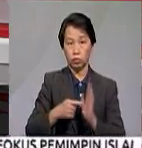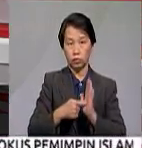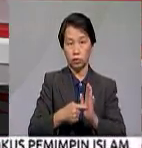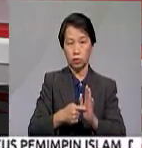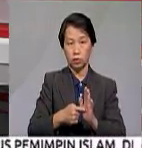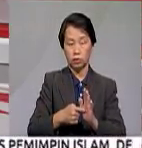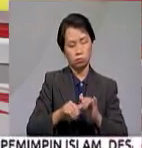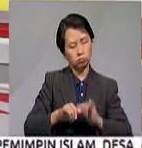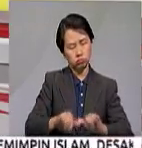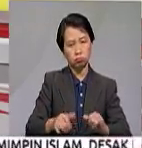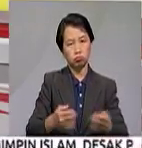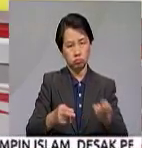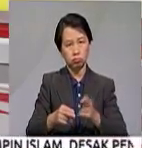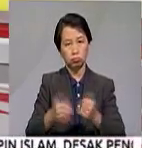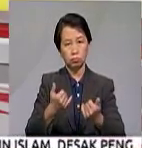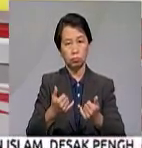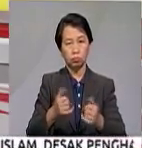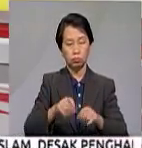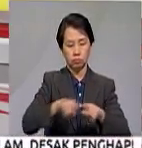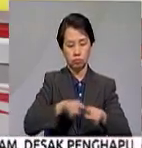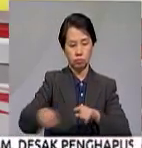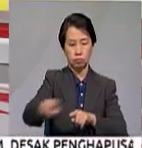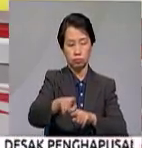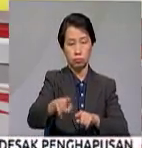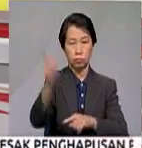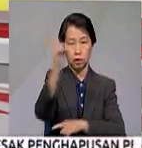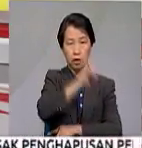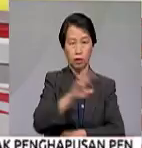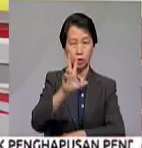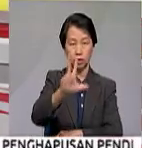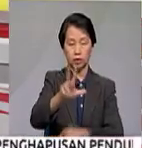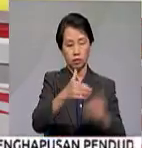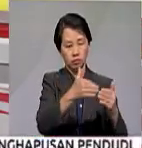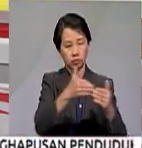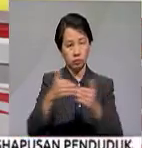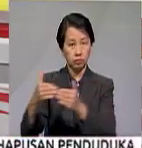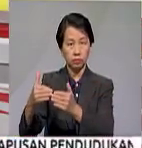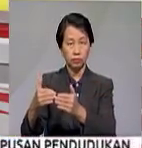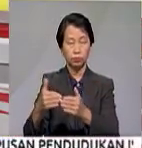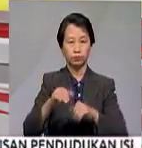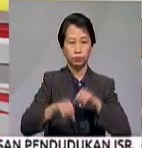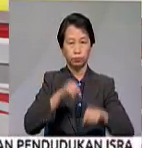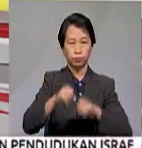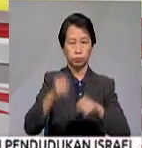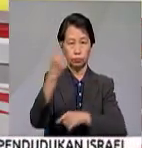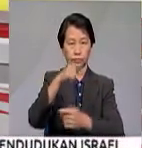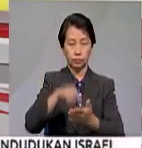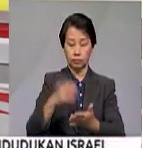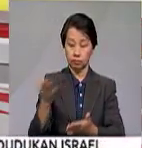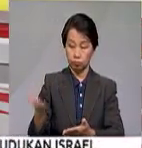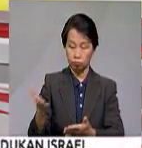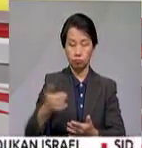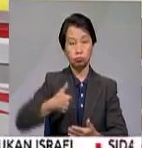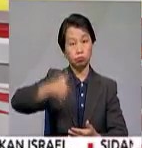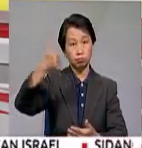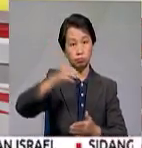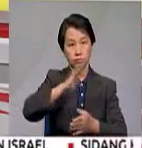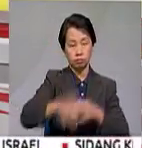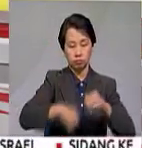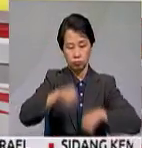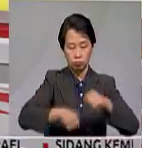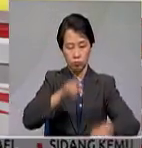hat-trick selepas mendominasi perlumbaan buat hari ketiga berturut-turut. Pada aksi hari ini, beliau berjaya menamatkan